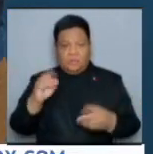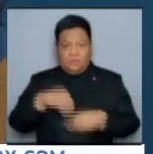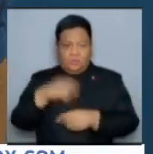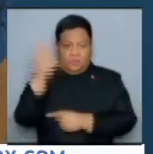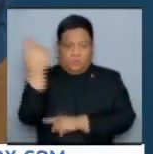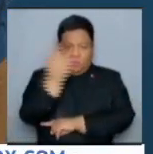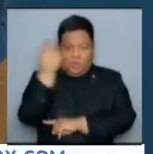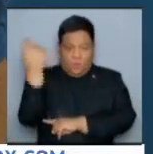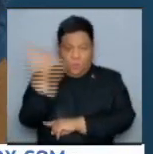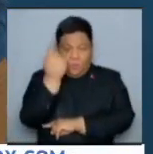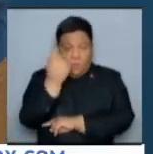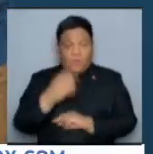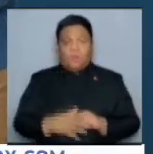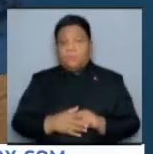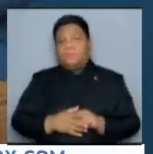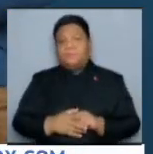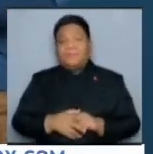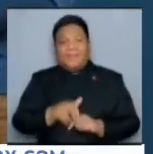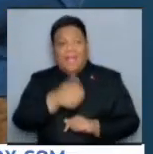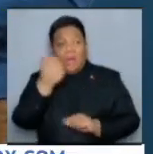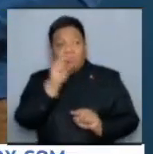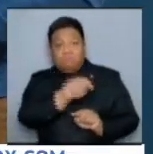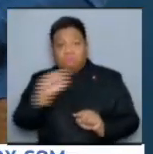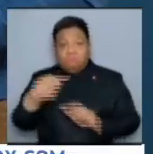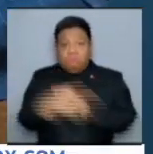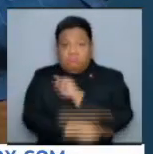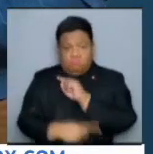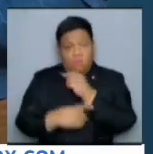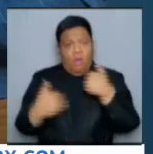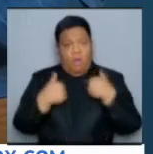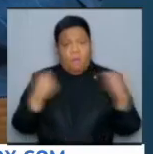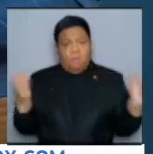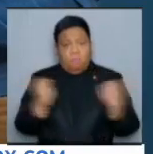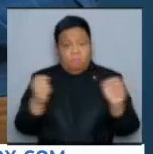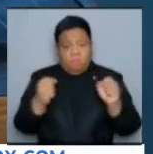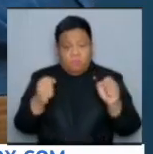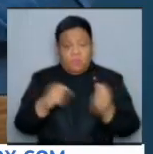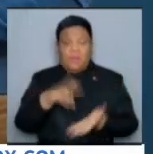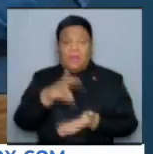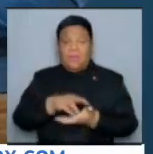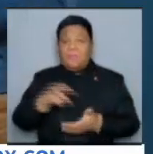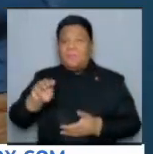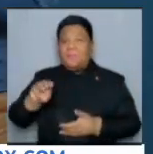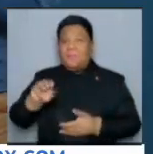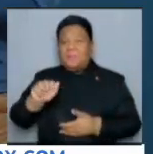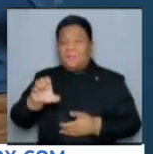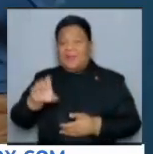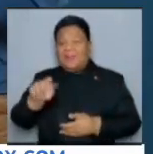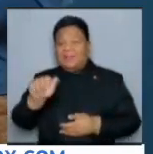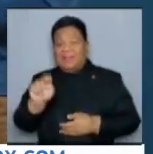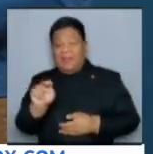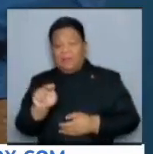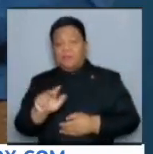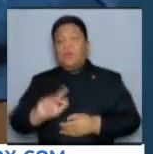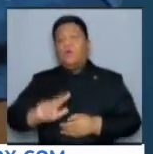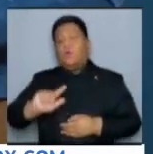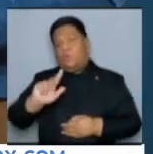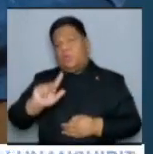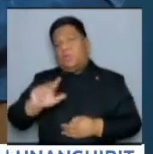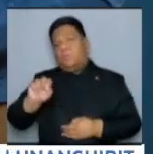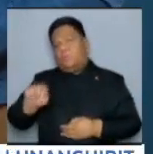ibang lugar sa Pilipinas yung lamig ha. Dahil dyan sa Mactan, 23.3 degrees Celsius ang naitalang temperatura. Kaninang umaga